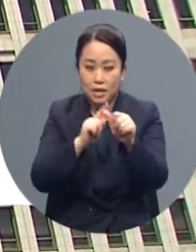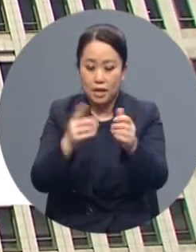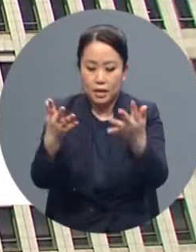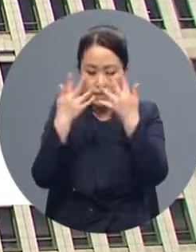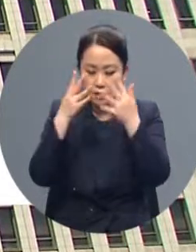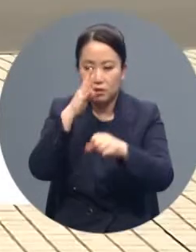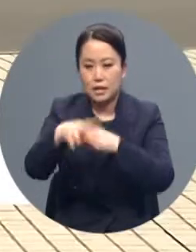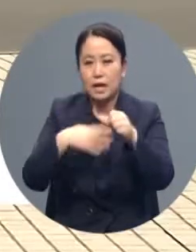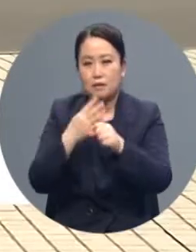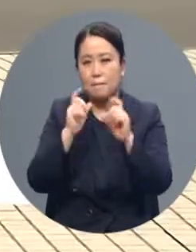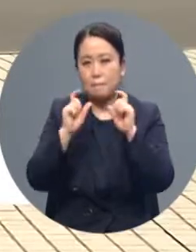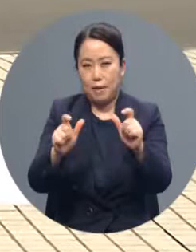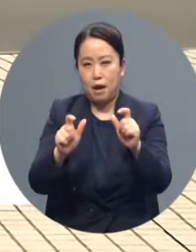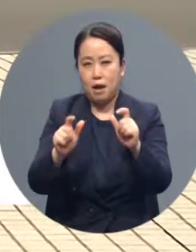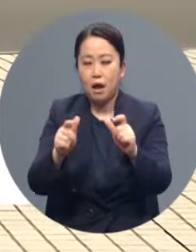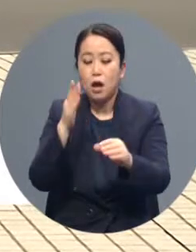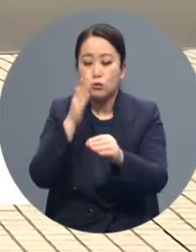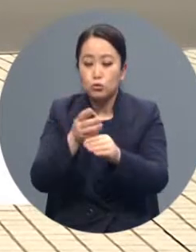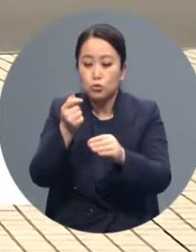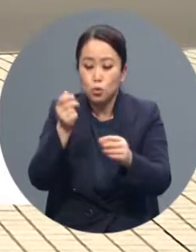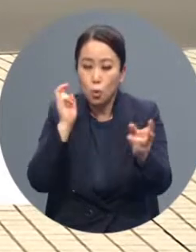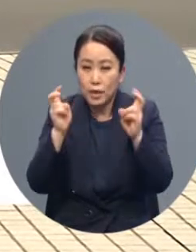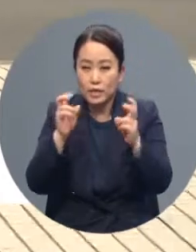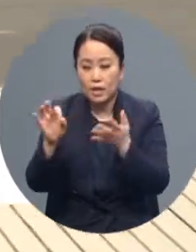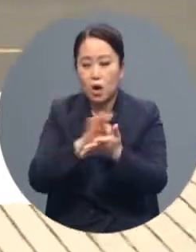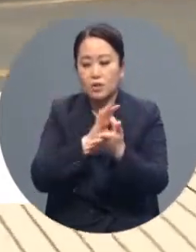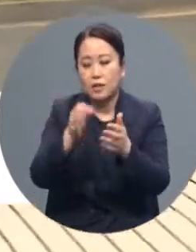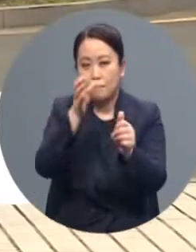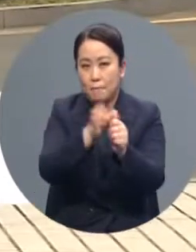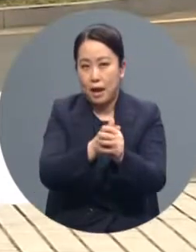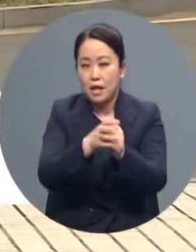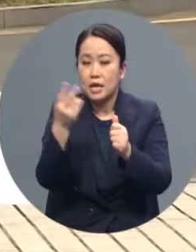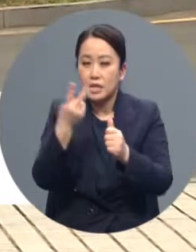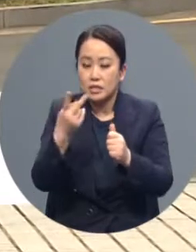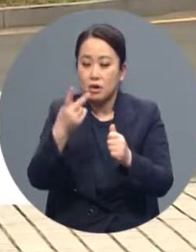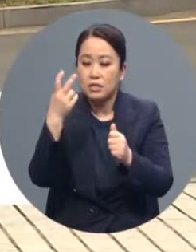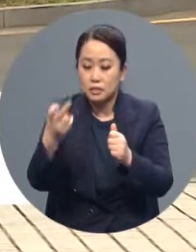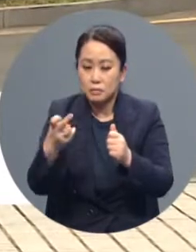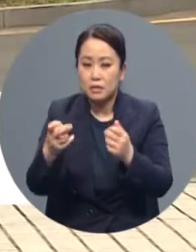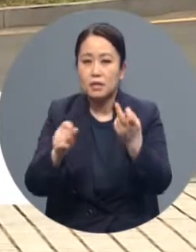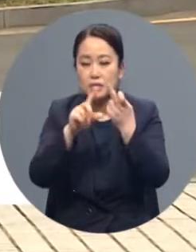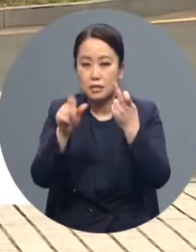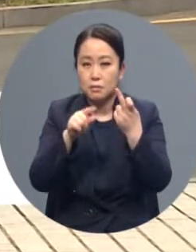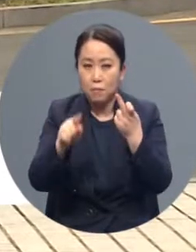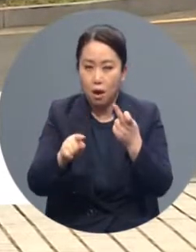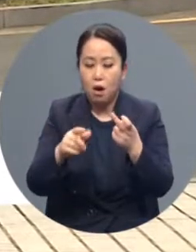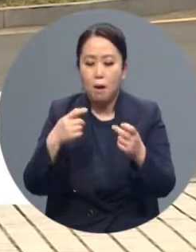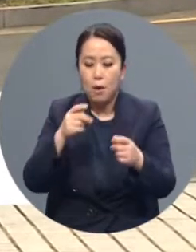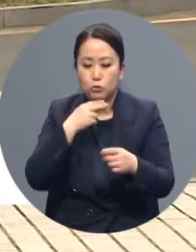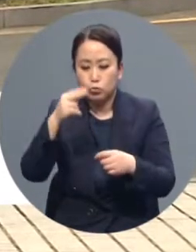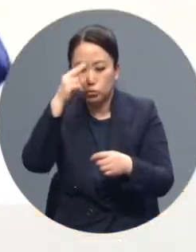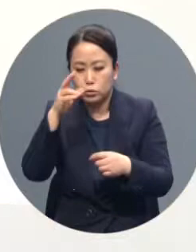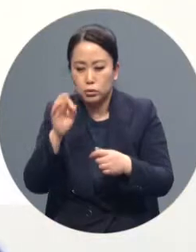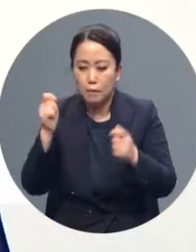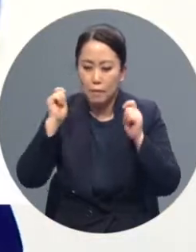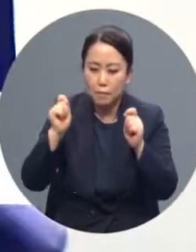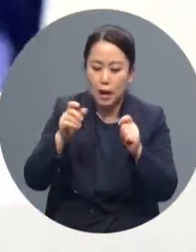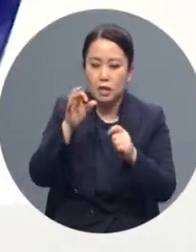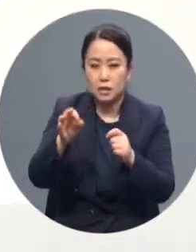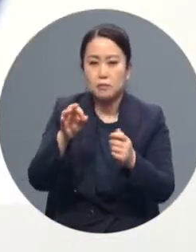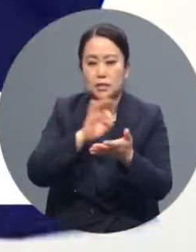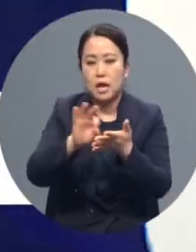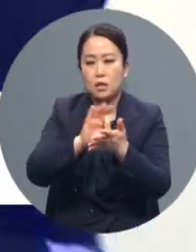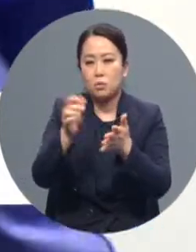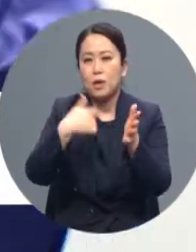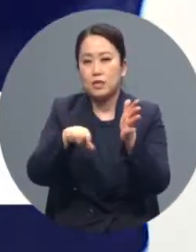a 씨는 애 중소기업 경리 업무를 하던 지난 2012년 10월 자신의 윤기를 충당하기 위해 업체 대표의